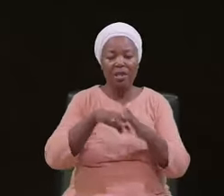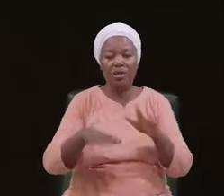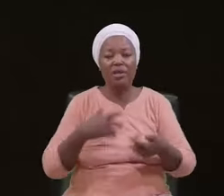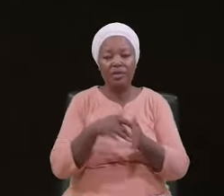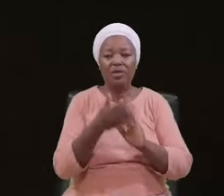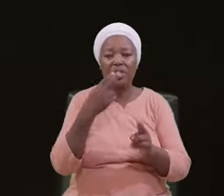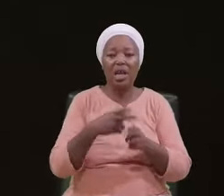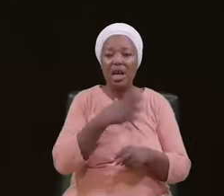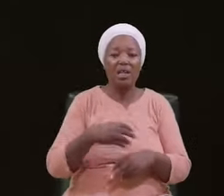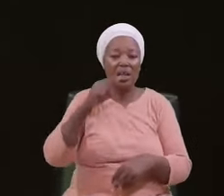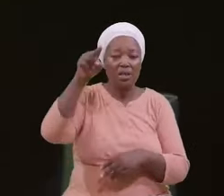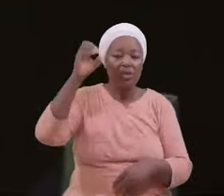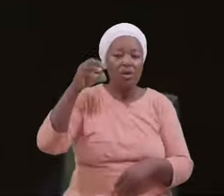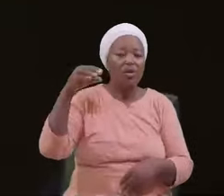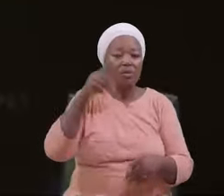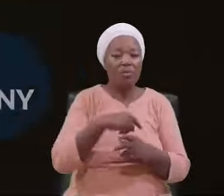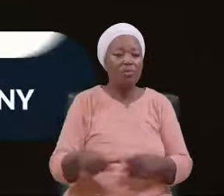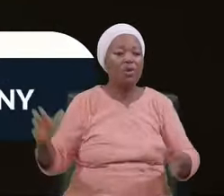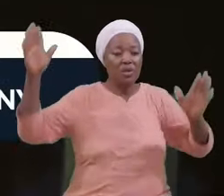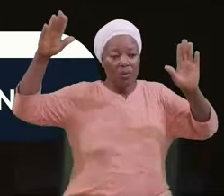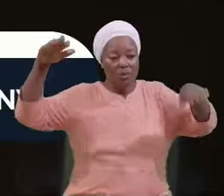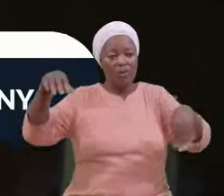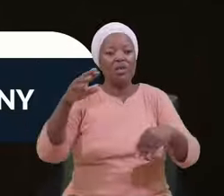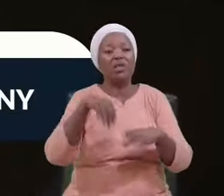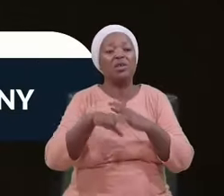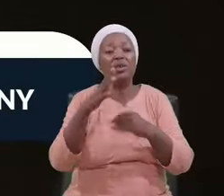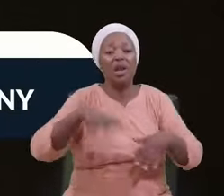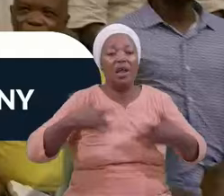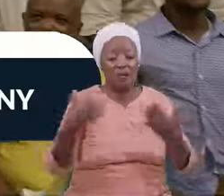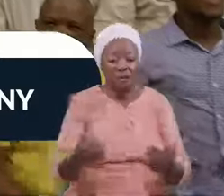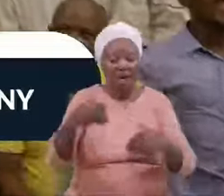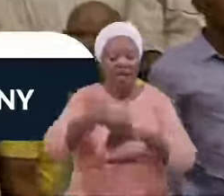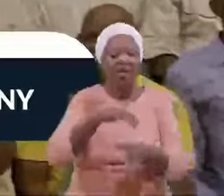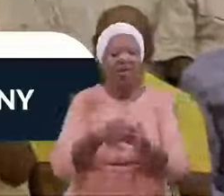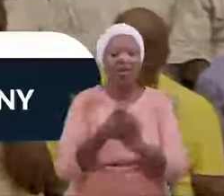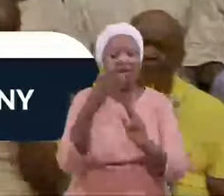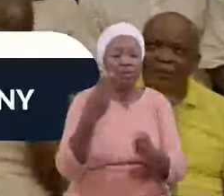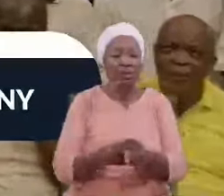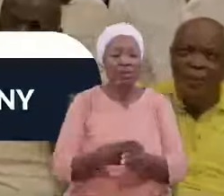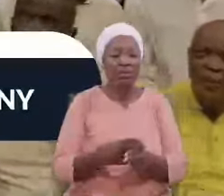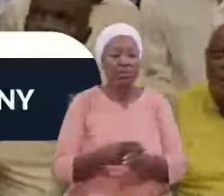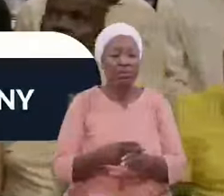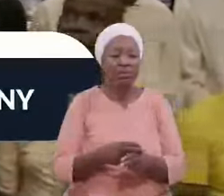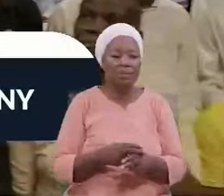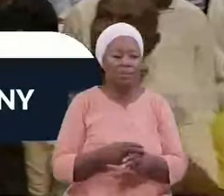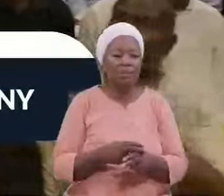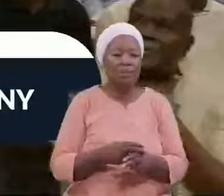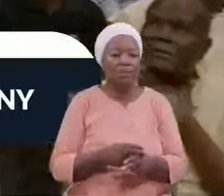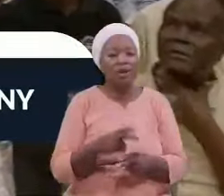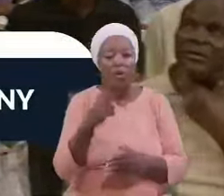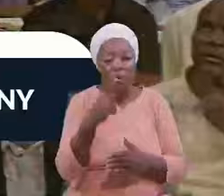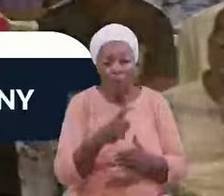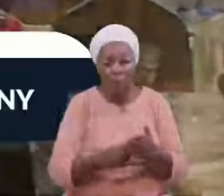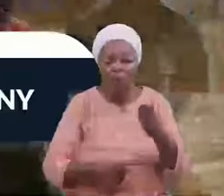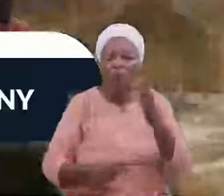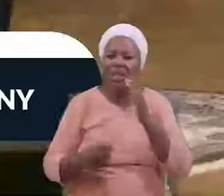Et la lumière du soleil sera cette fois plus grande. La guérison dans votre vie se joue au nom de Jésus. Et si je ne